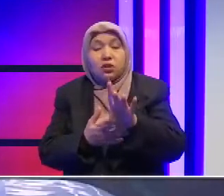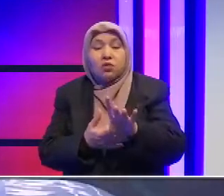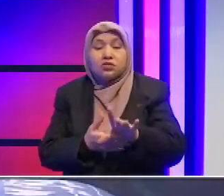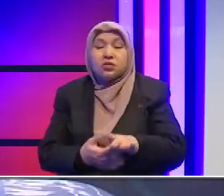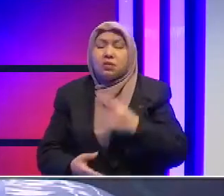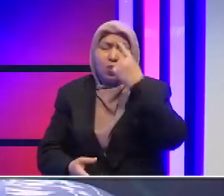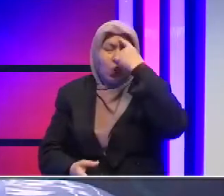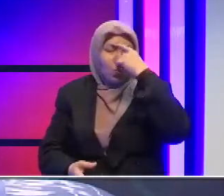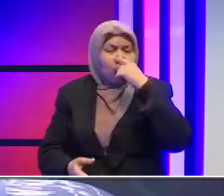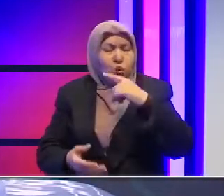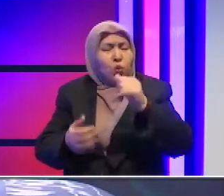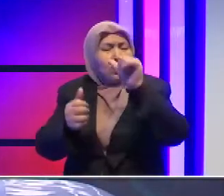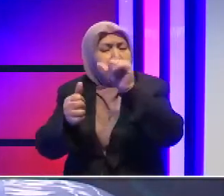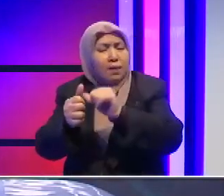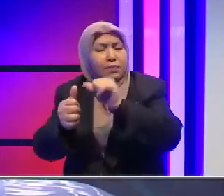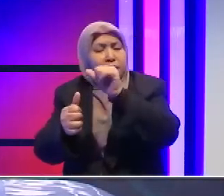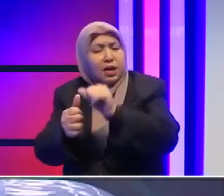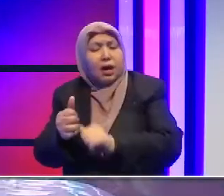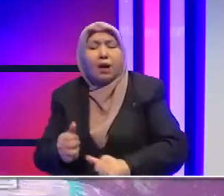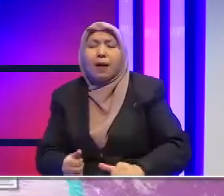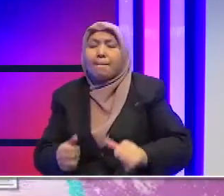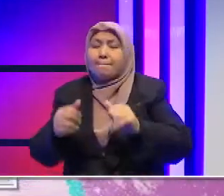Li kulli